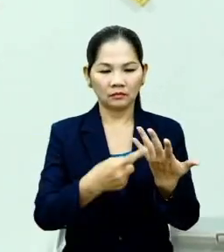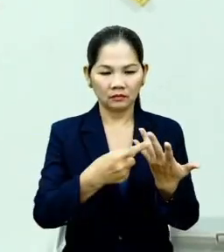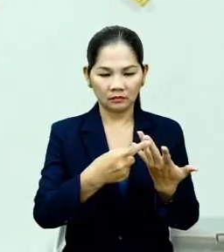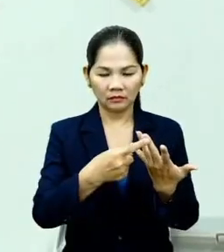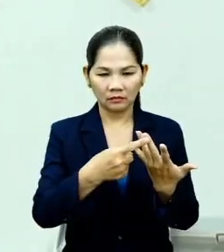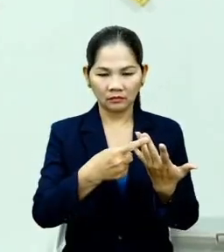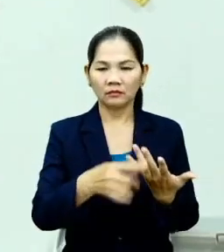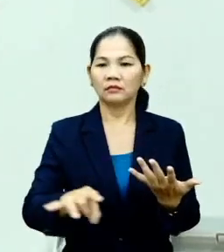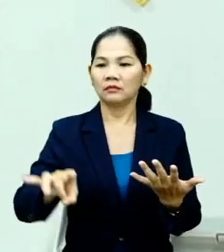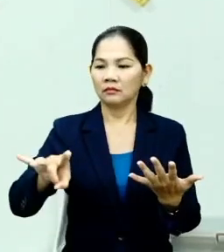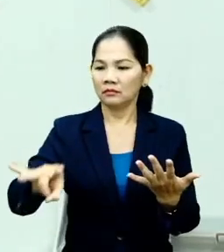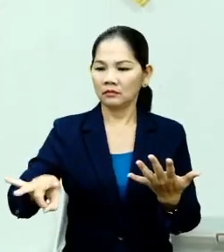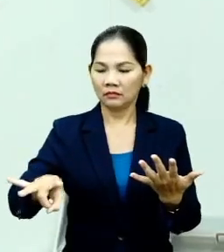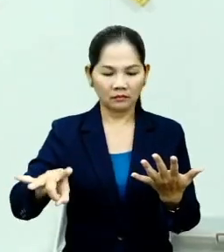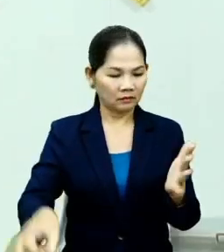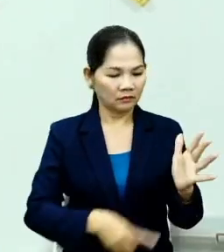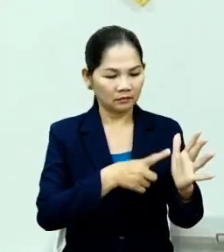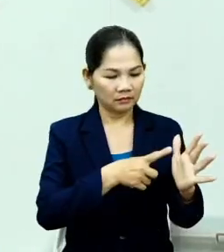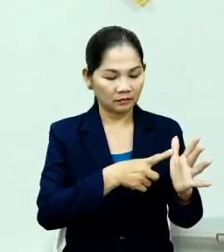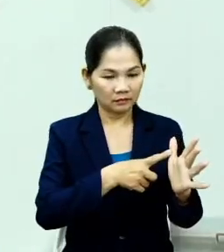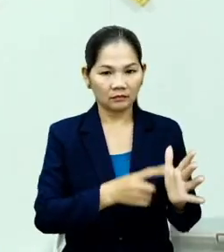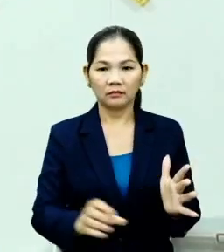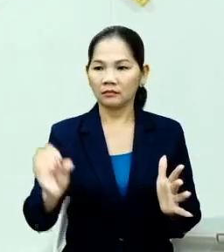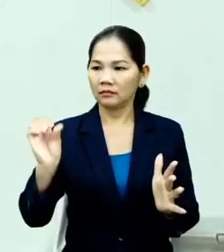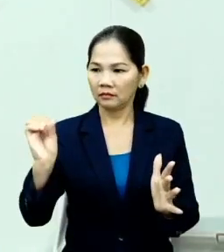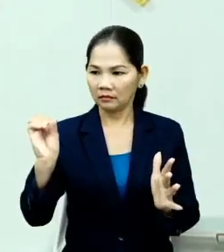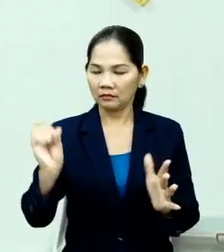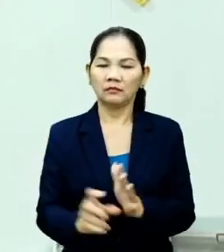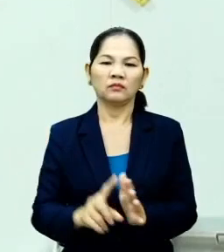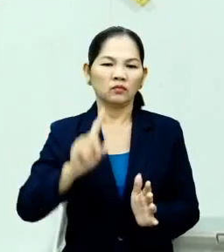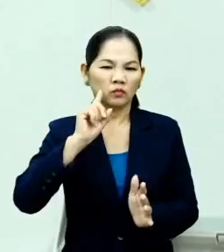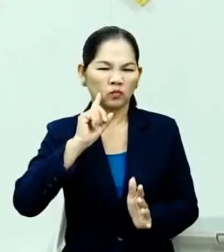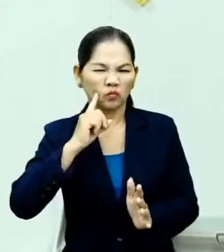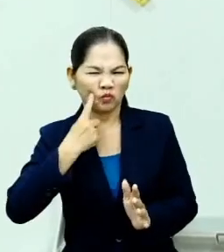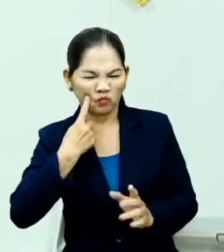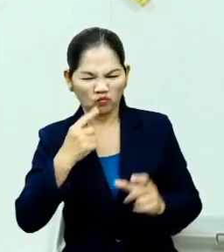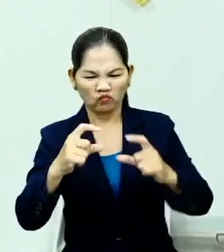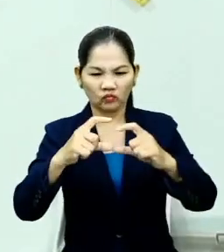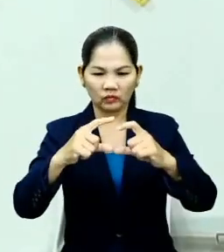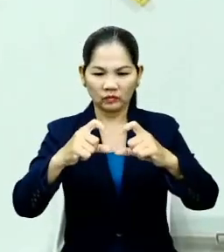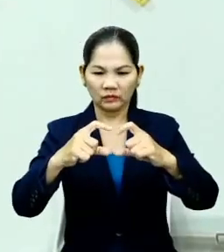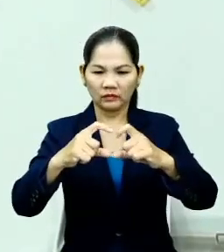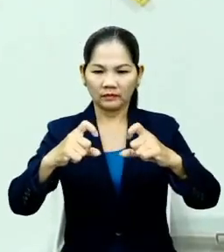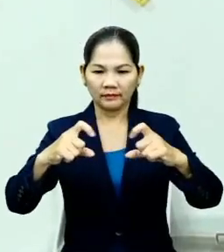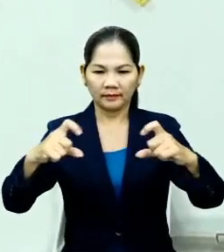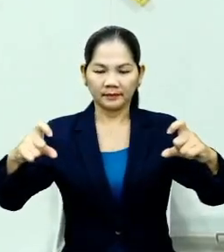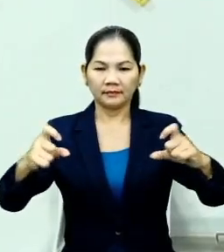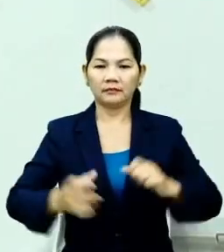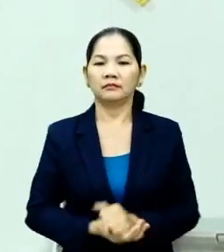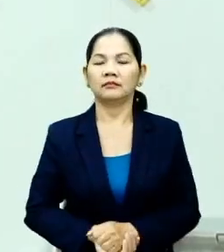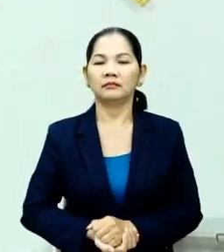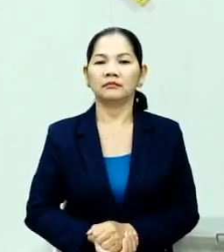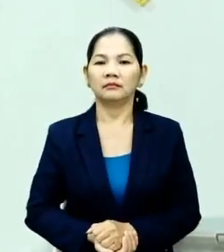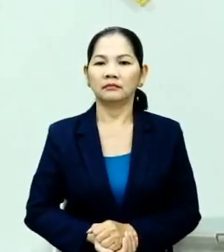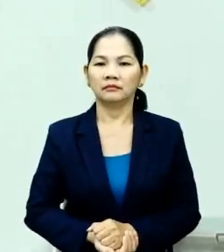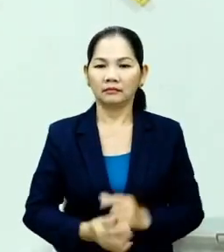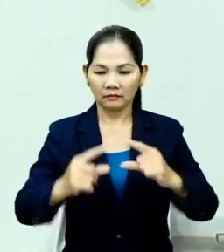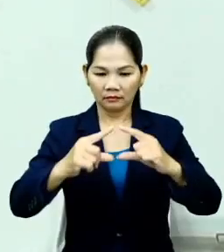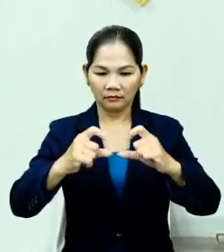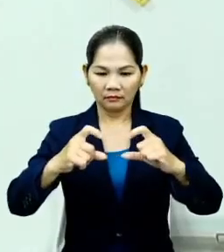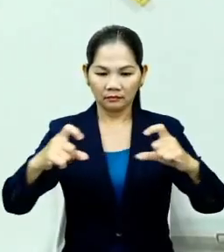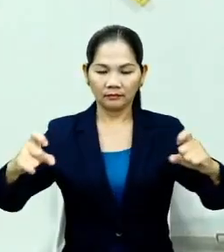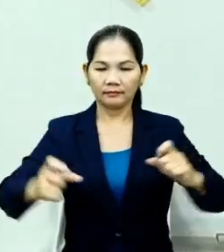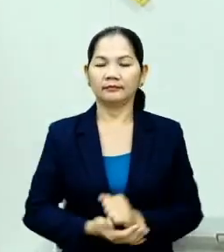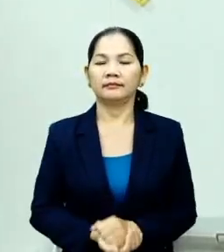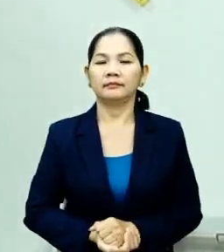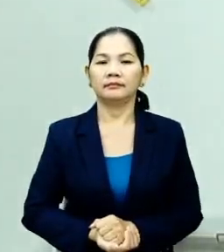ấm ấm bồ ít bị nâng lố pờ mà chú ẩm pờ. Chà lớn này cũng miễn tiện